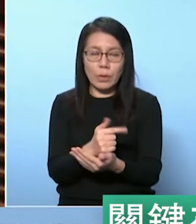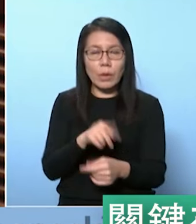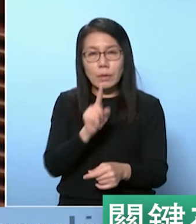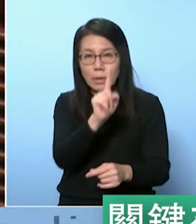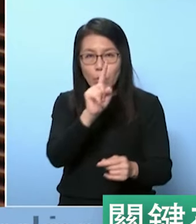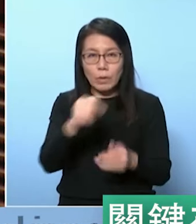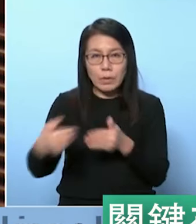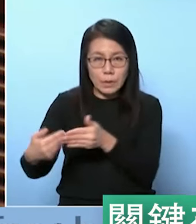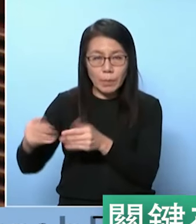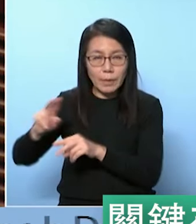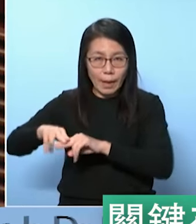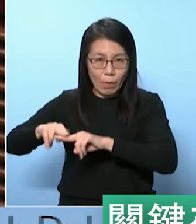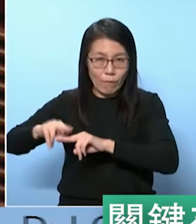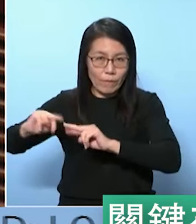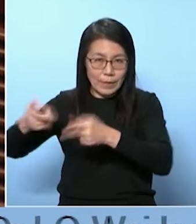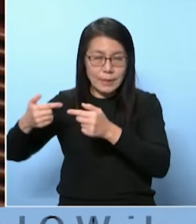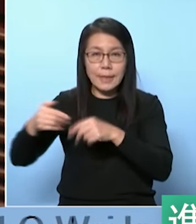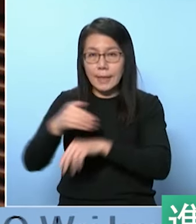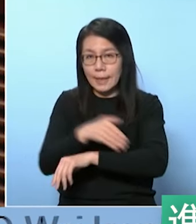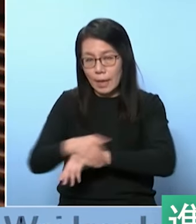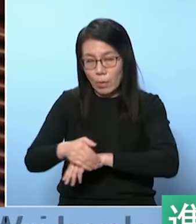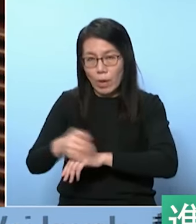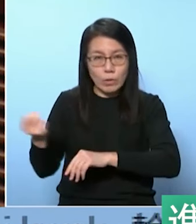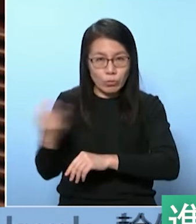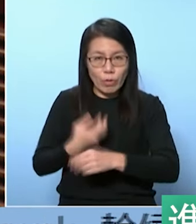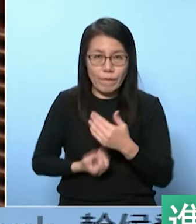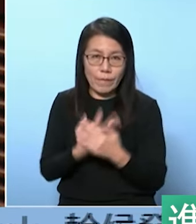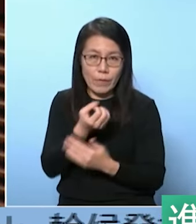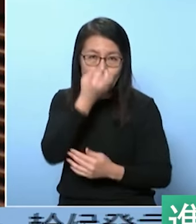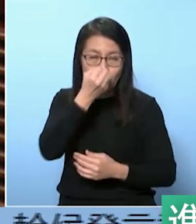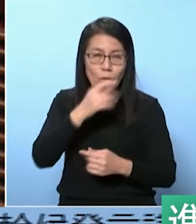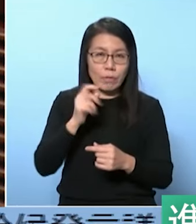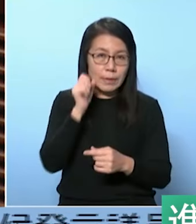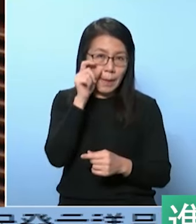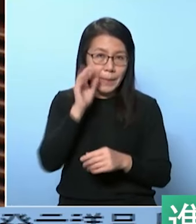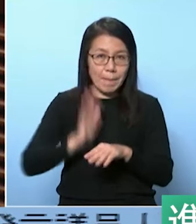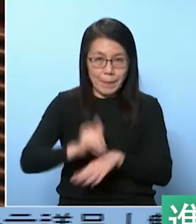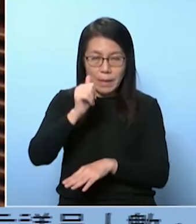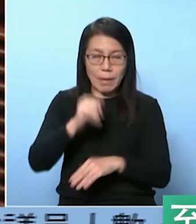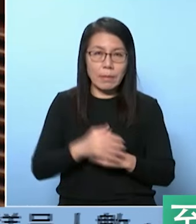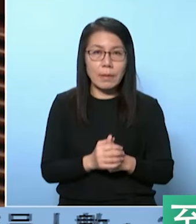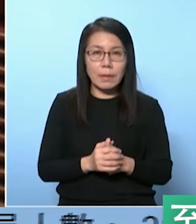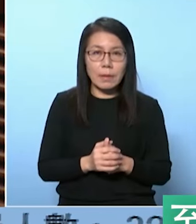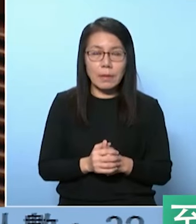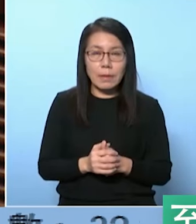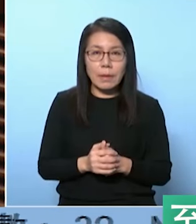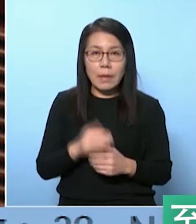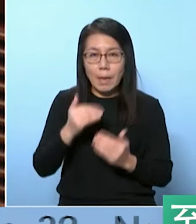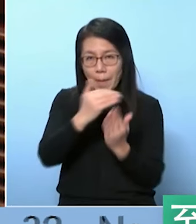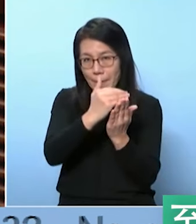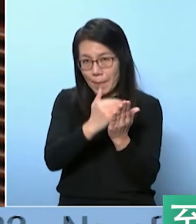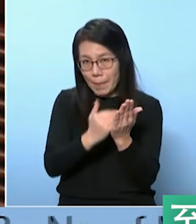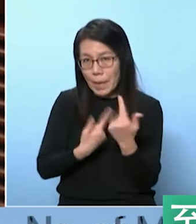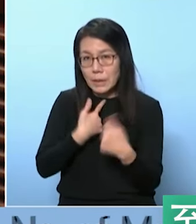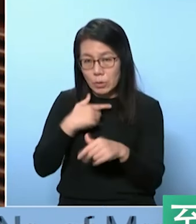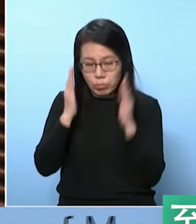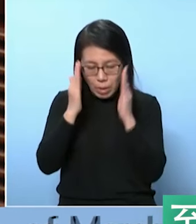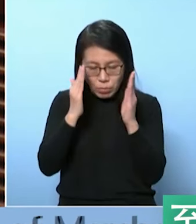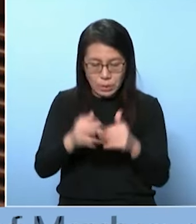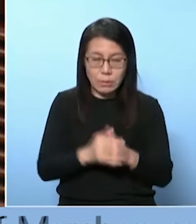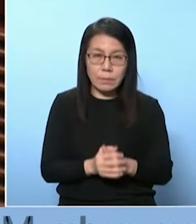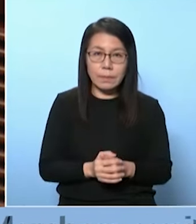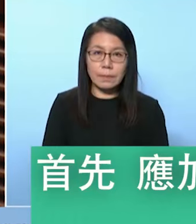何對接國家發展策略，進一步發揮香港的獨特優勢。至少有下列幾方面是值得注